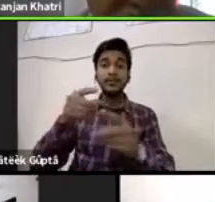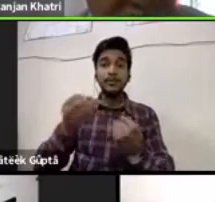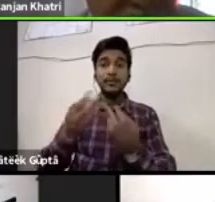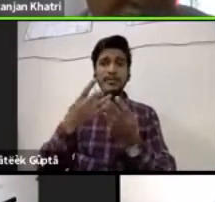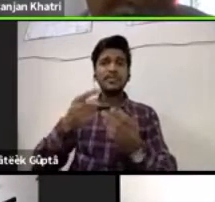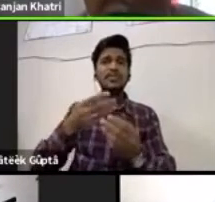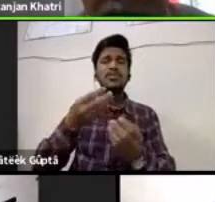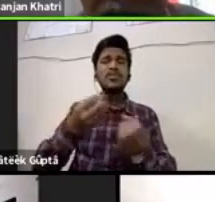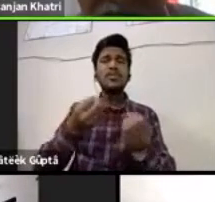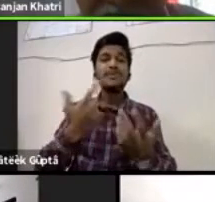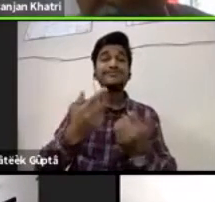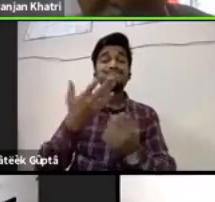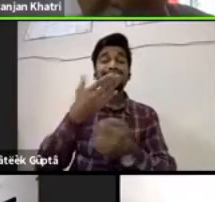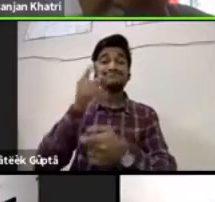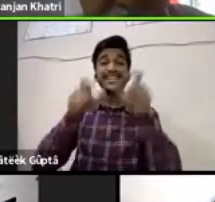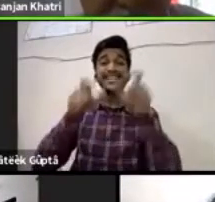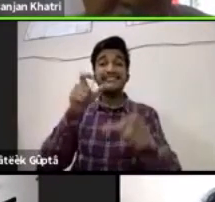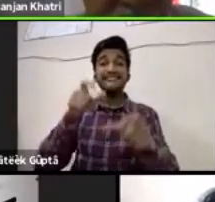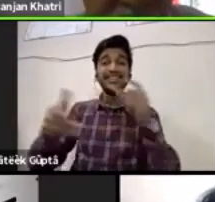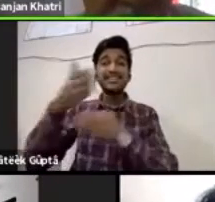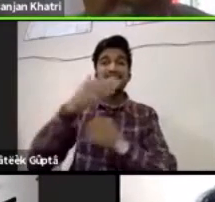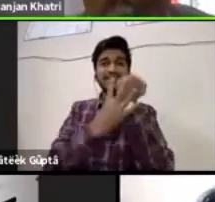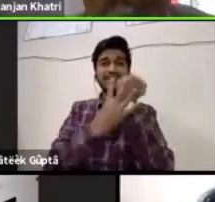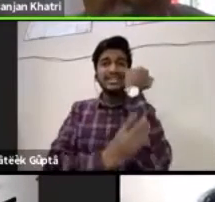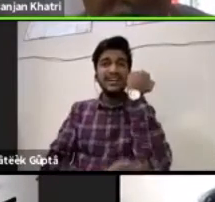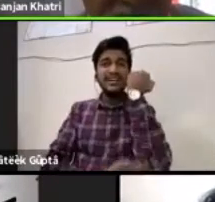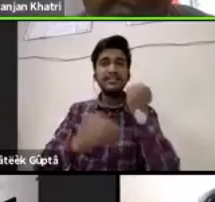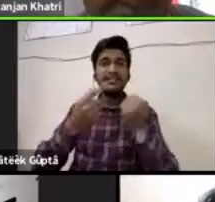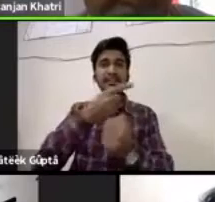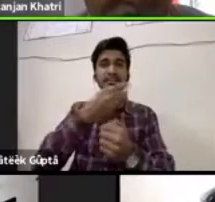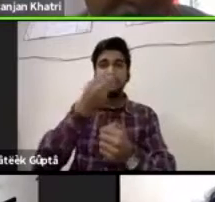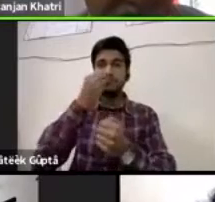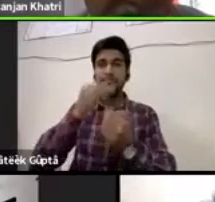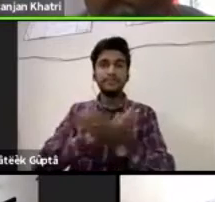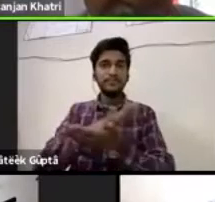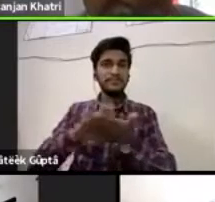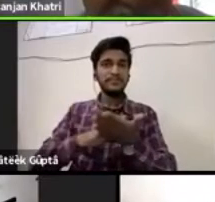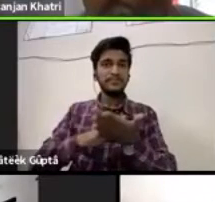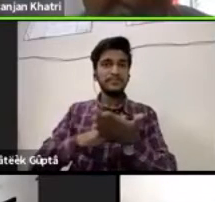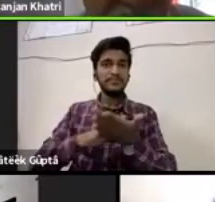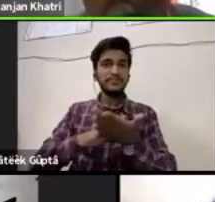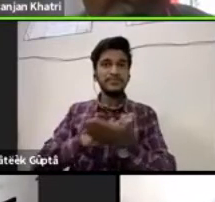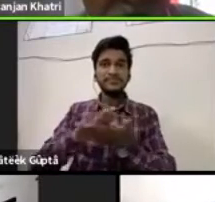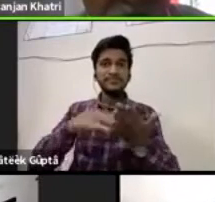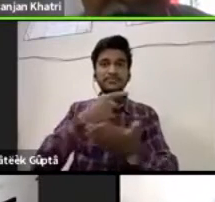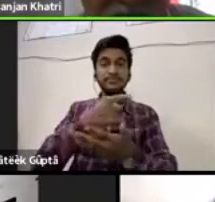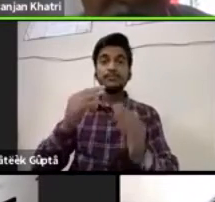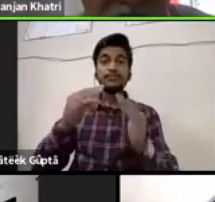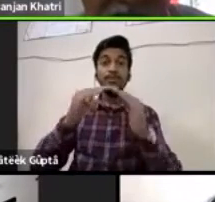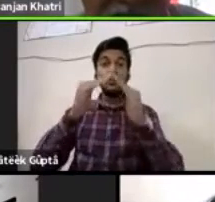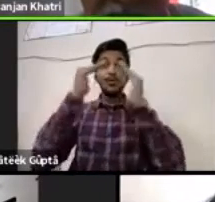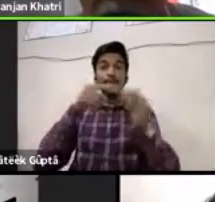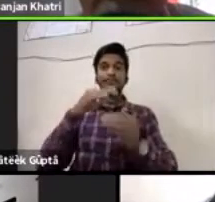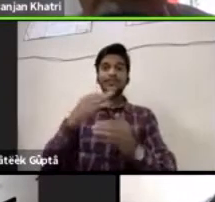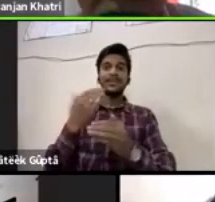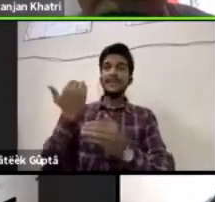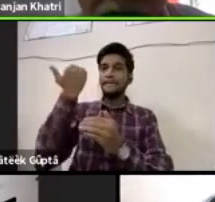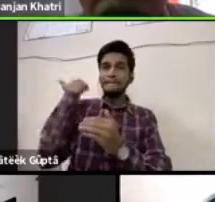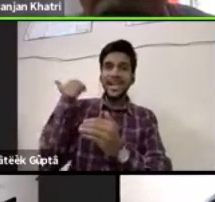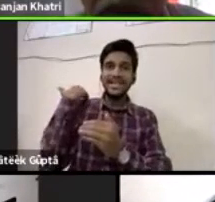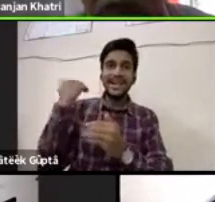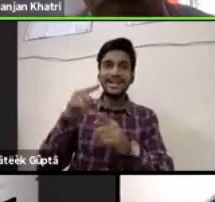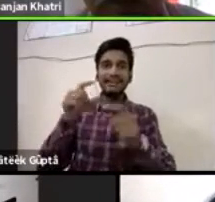हैं, जिनके पास ज़्यादा खाने पीने को नहीं है, वो अपने घर के पीछे ये लगा सकते हैं और उससे उनकी